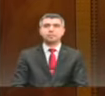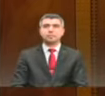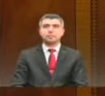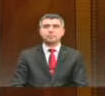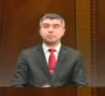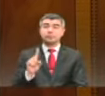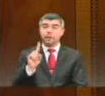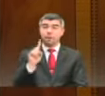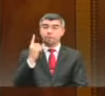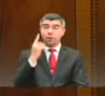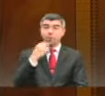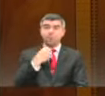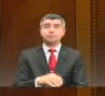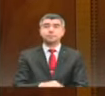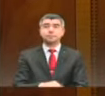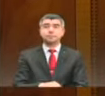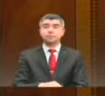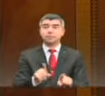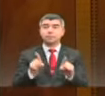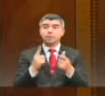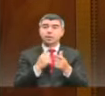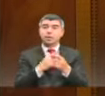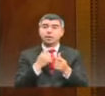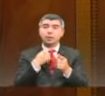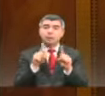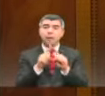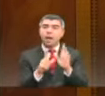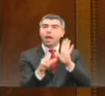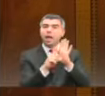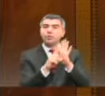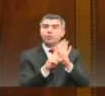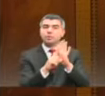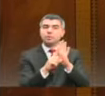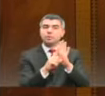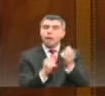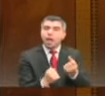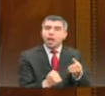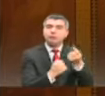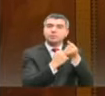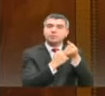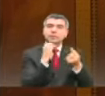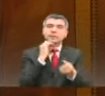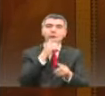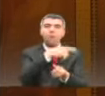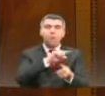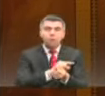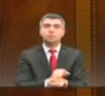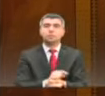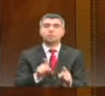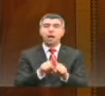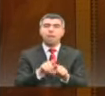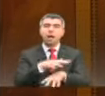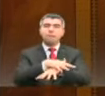المحور الأول، والذي يتعلق بدعم الخيار الديمقراطي ودولة الحق والقانون وترسيخ